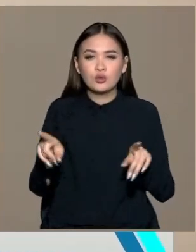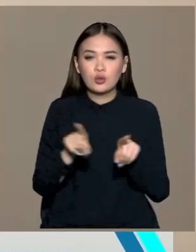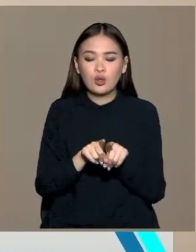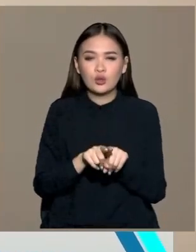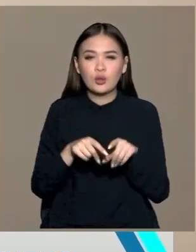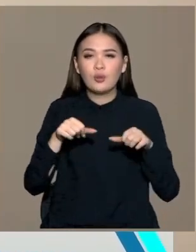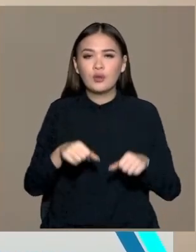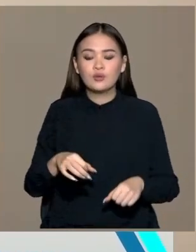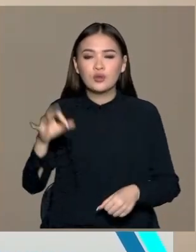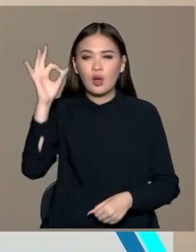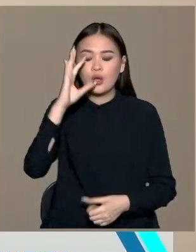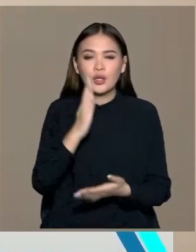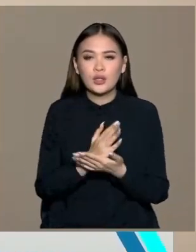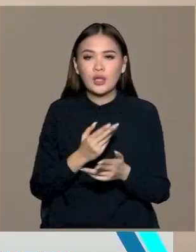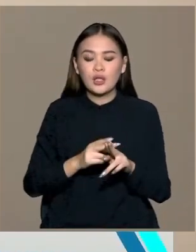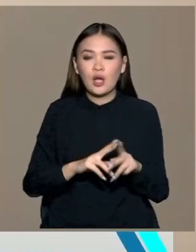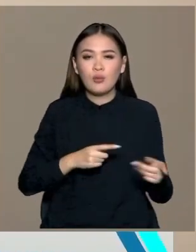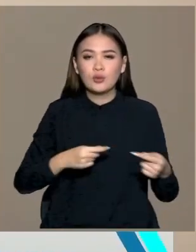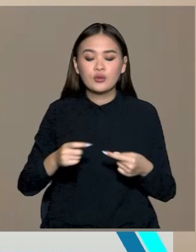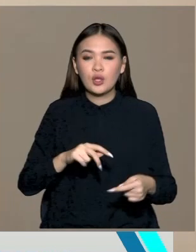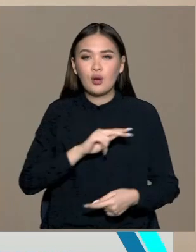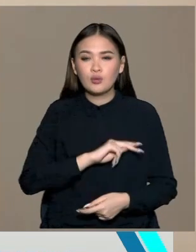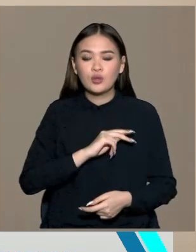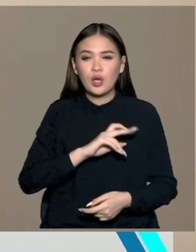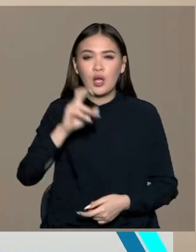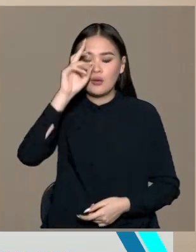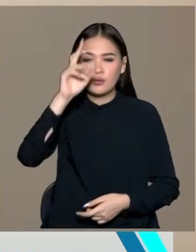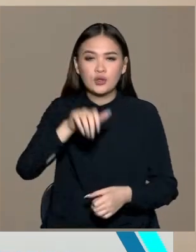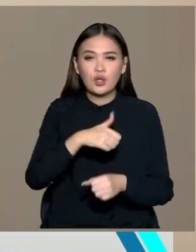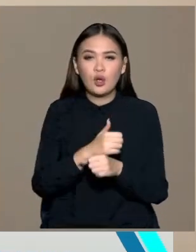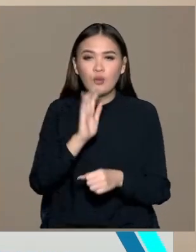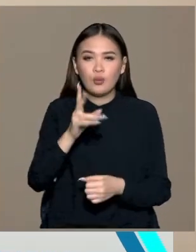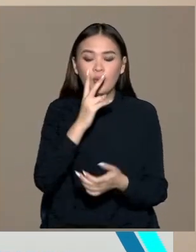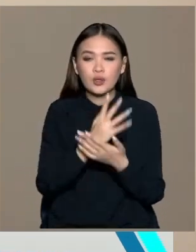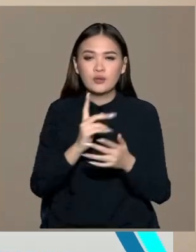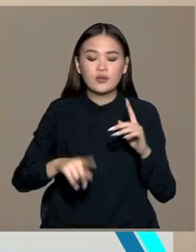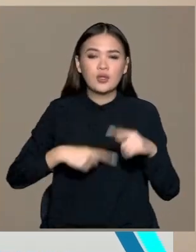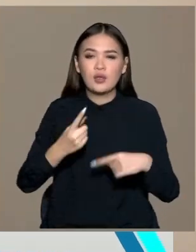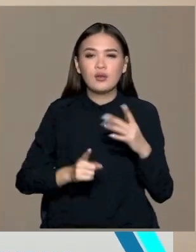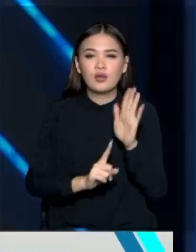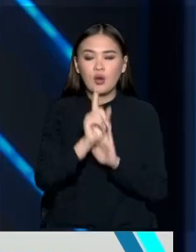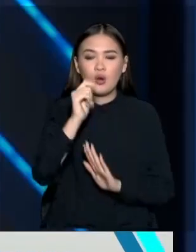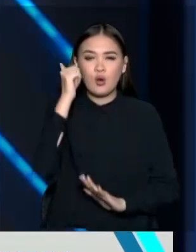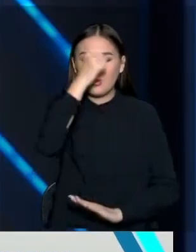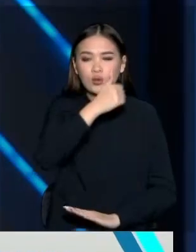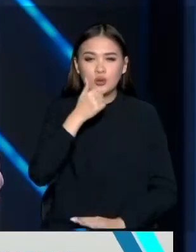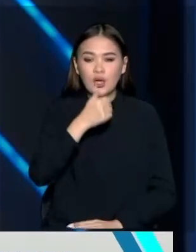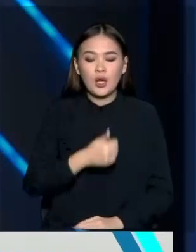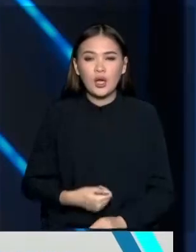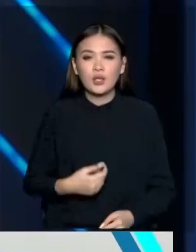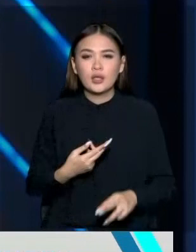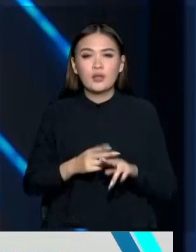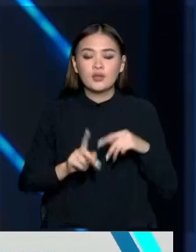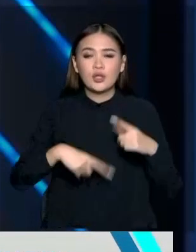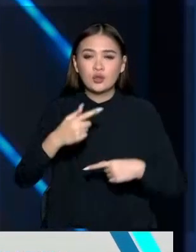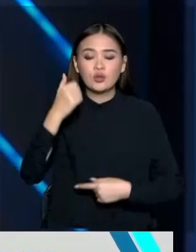итоги проведенные работы будут представлены главе государства вначале следующего года вот Со следующего года в силу